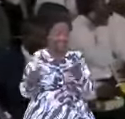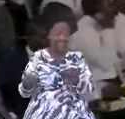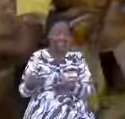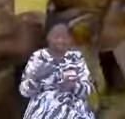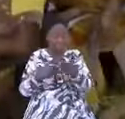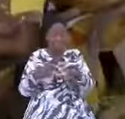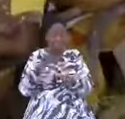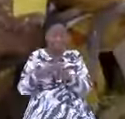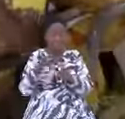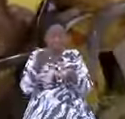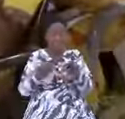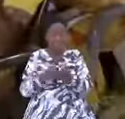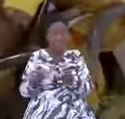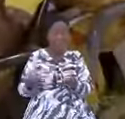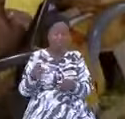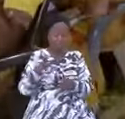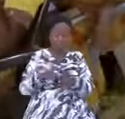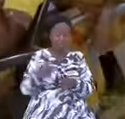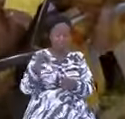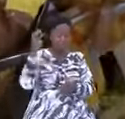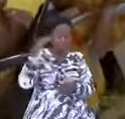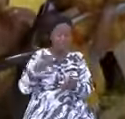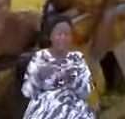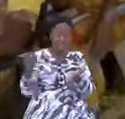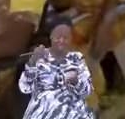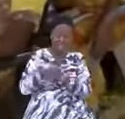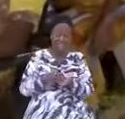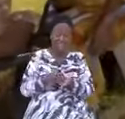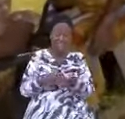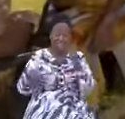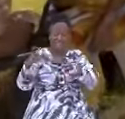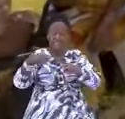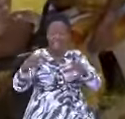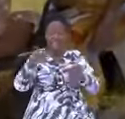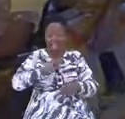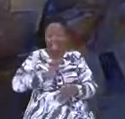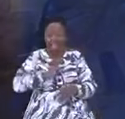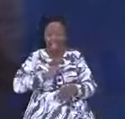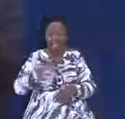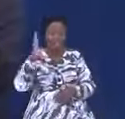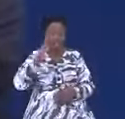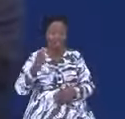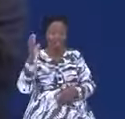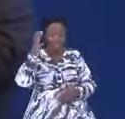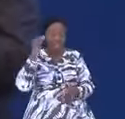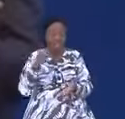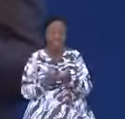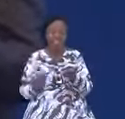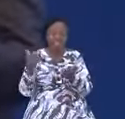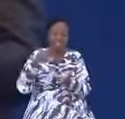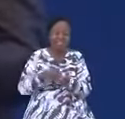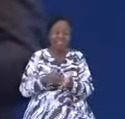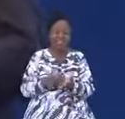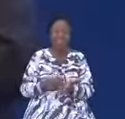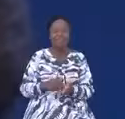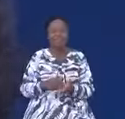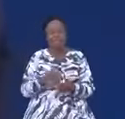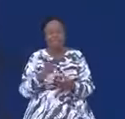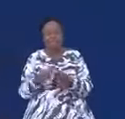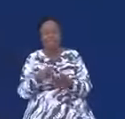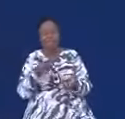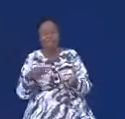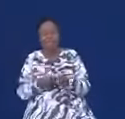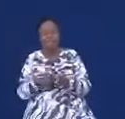et finalement cette croisade a été organisée et il s'est